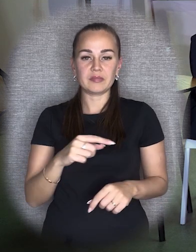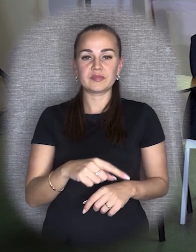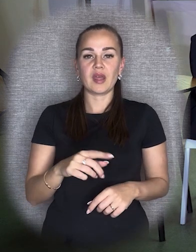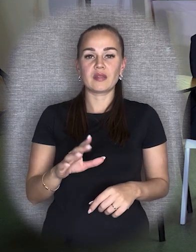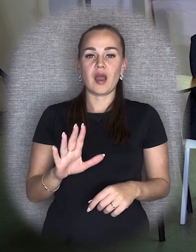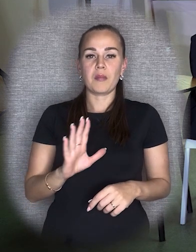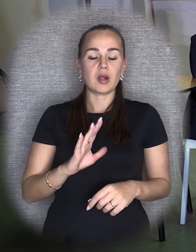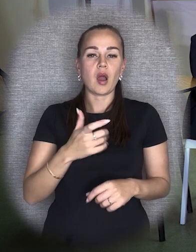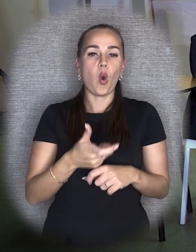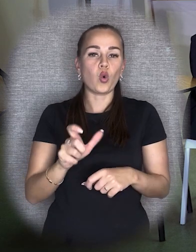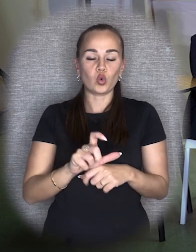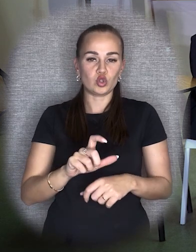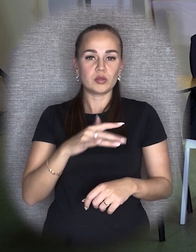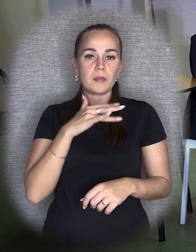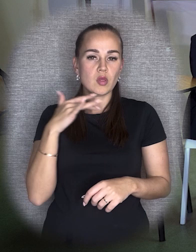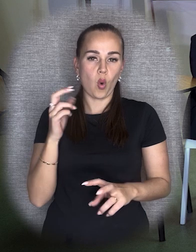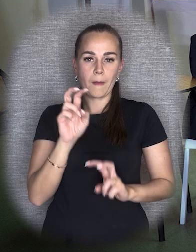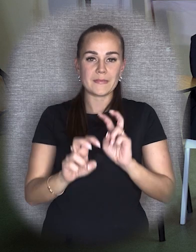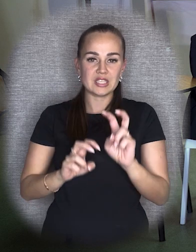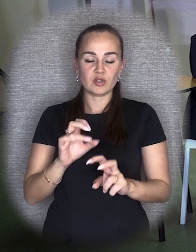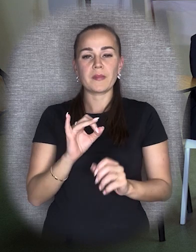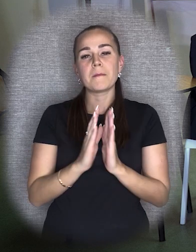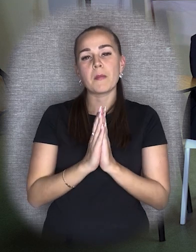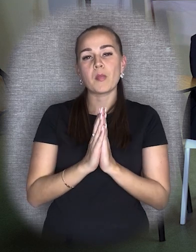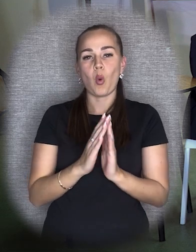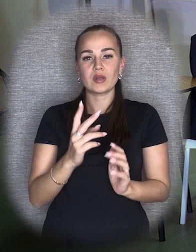мега посещаемая, и по просьбам